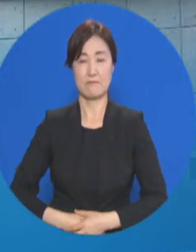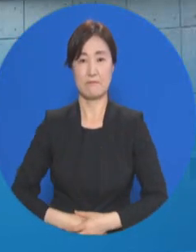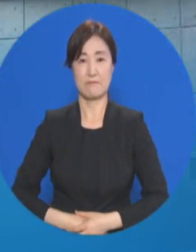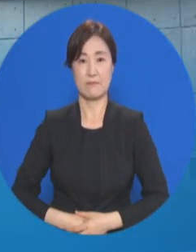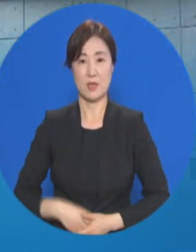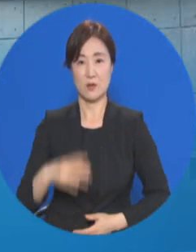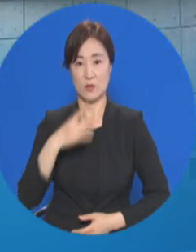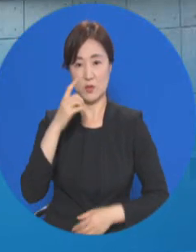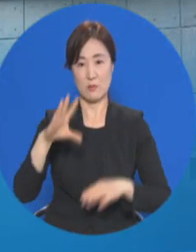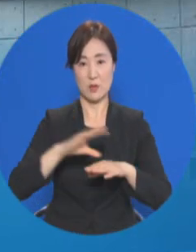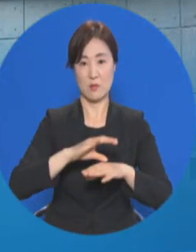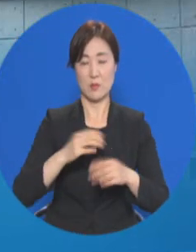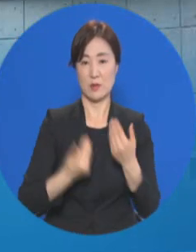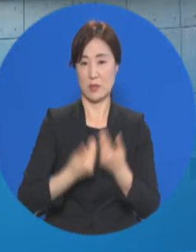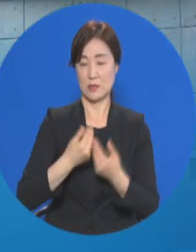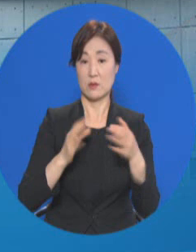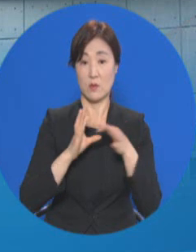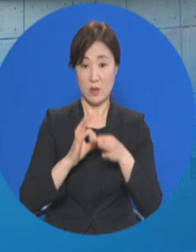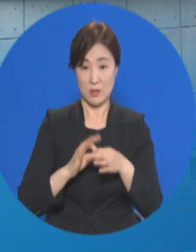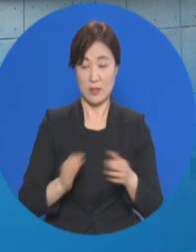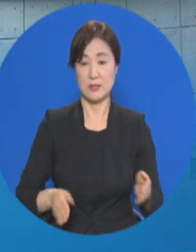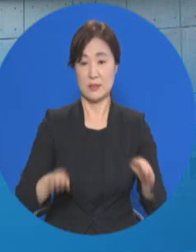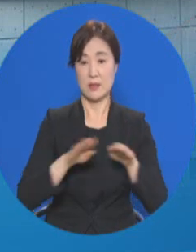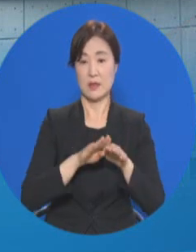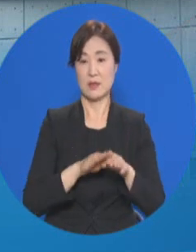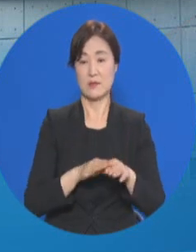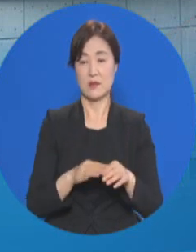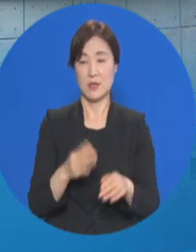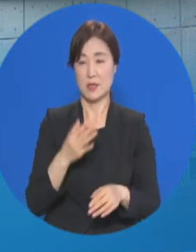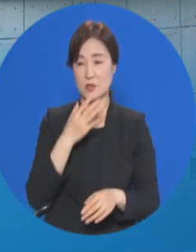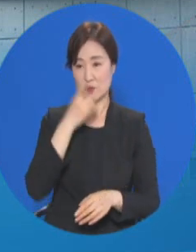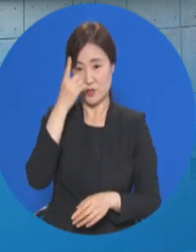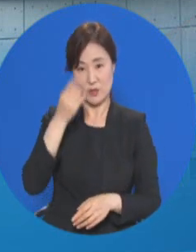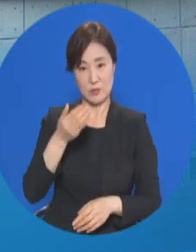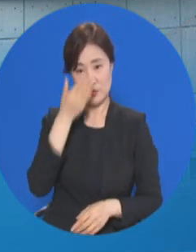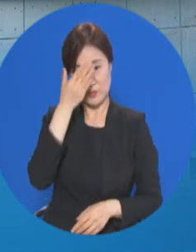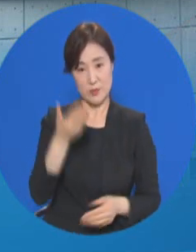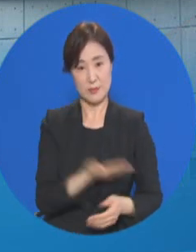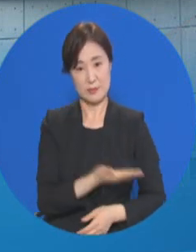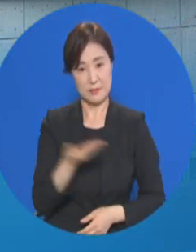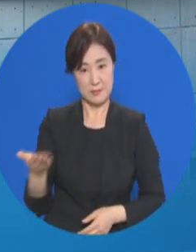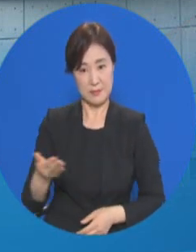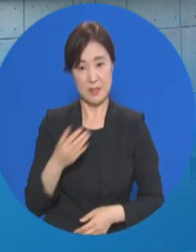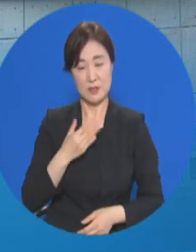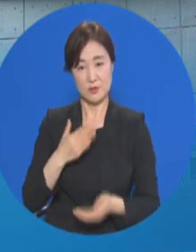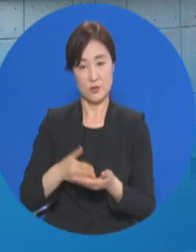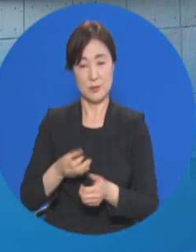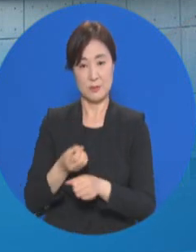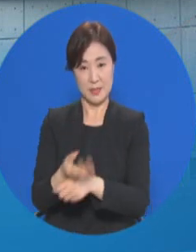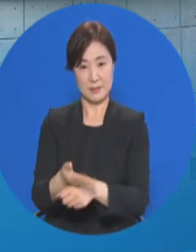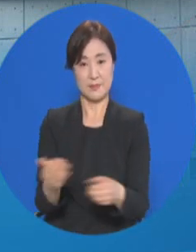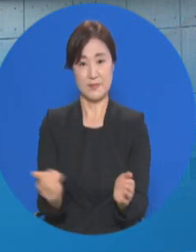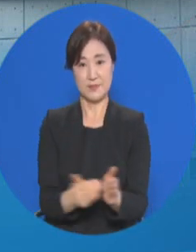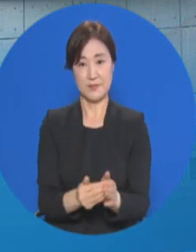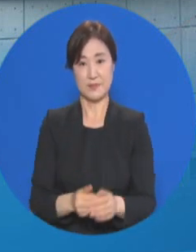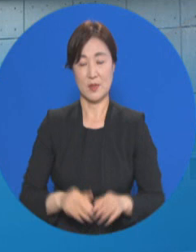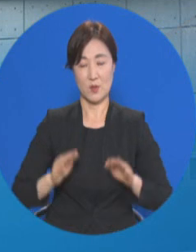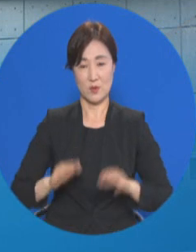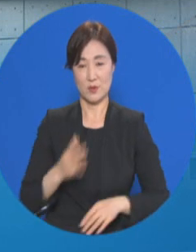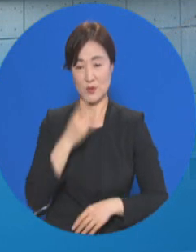순천만 스카이큐브 분쟁과 관련해 시설을 순천시로 무상 이전하는 결정이 났다는 소식 전해드렸는데요.